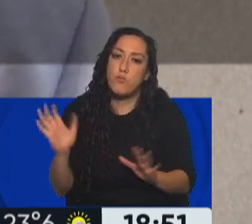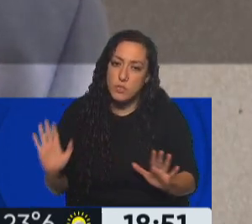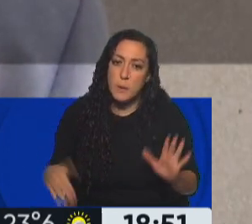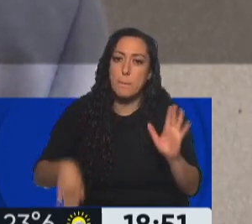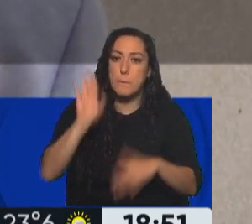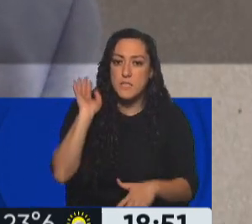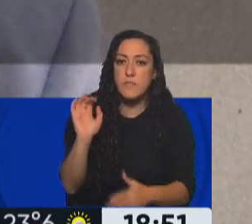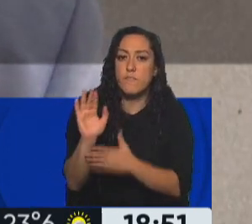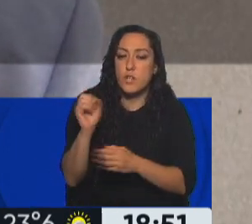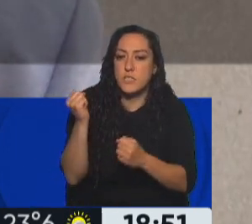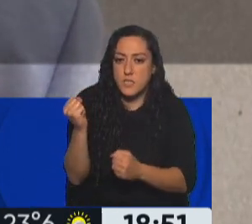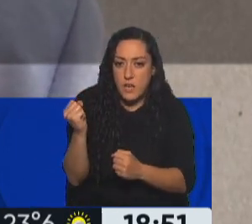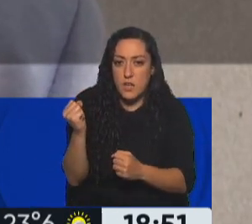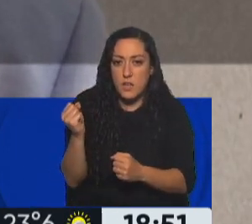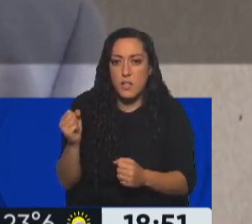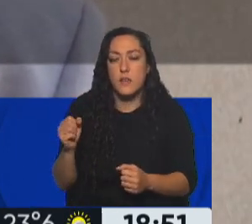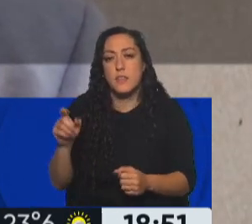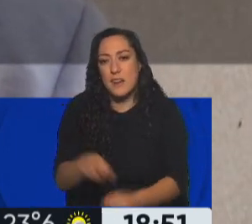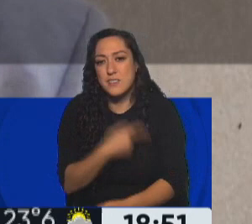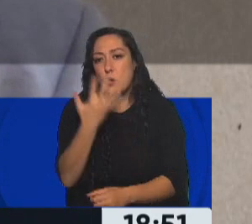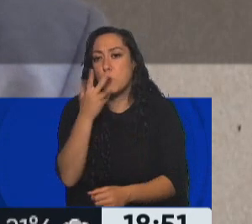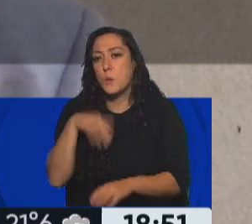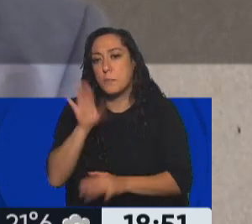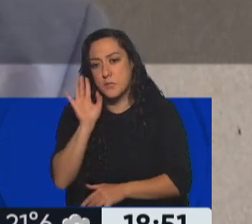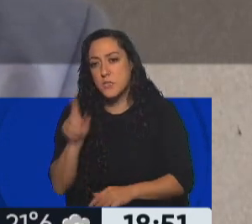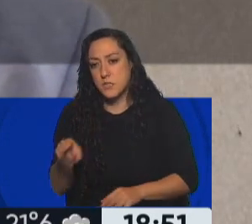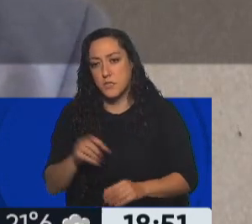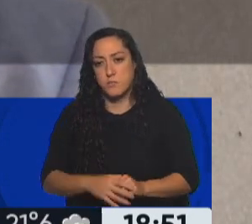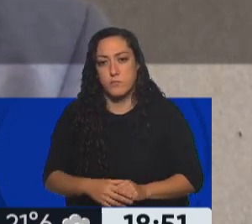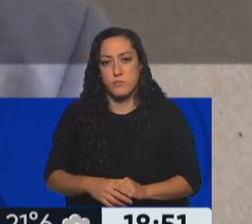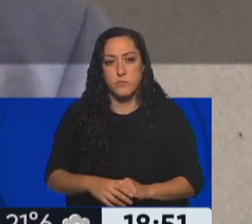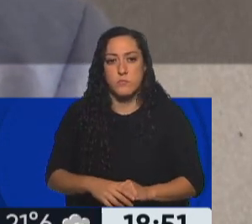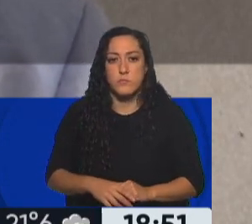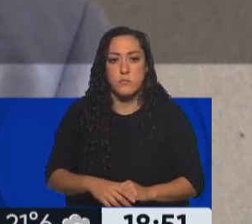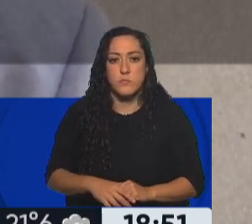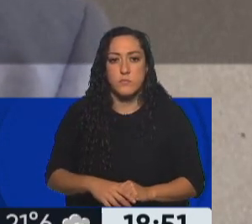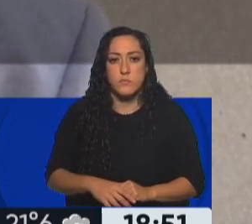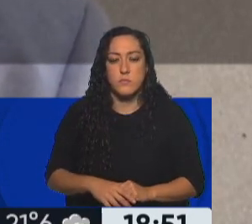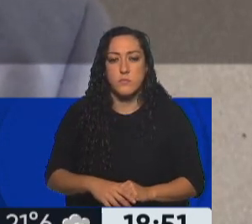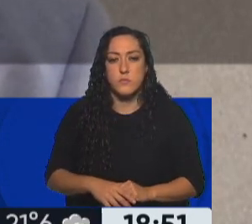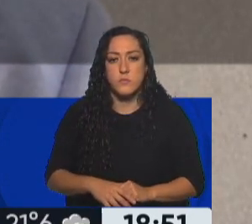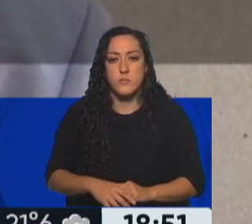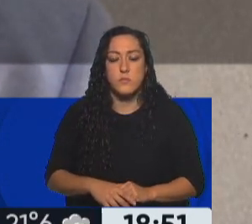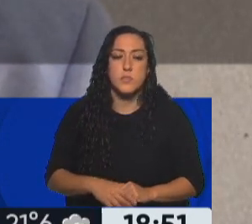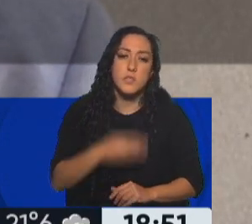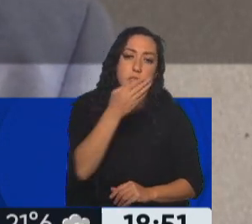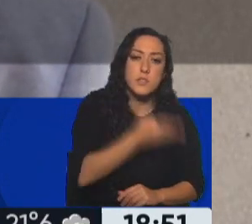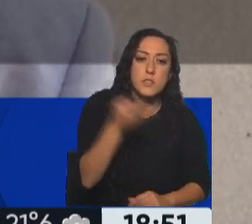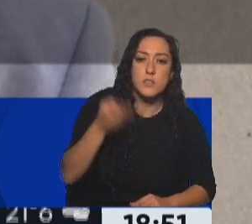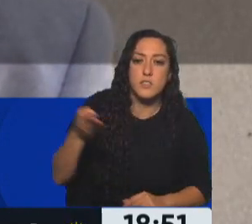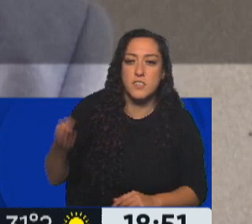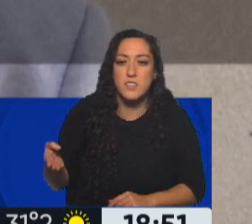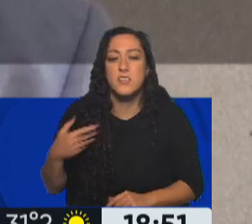conservative, more tradition lover cardinals, and I think